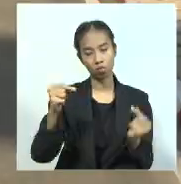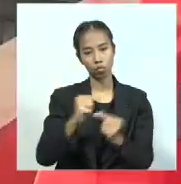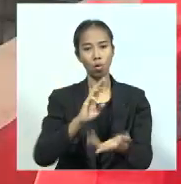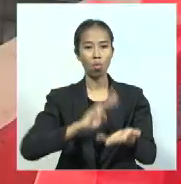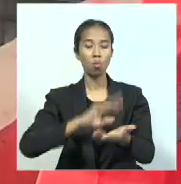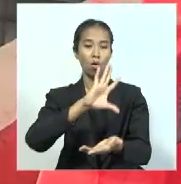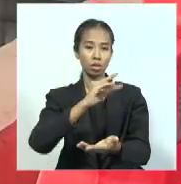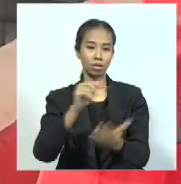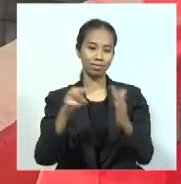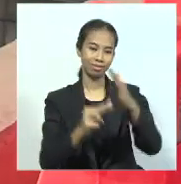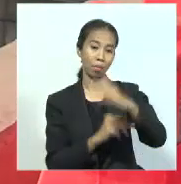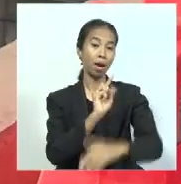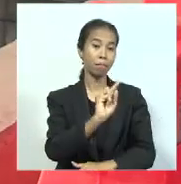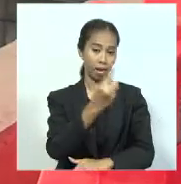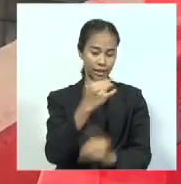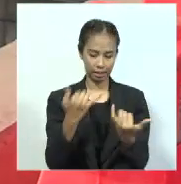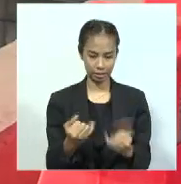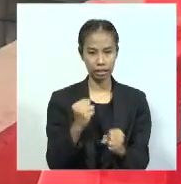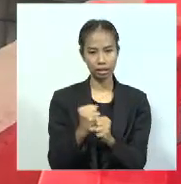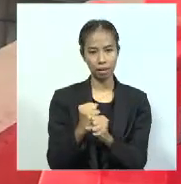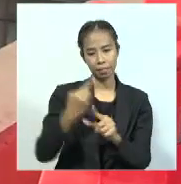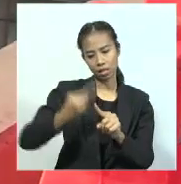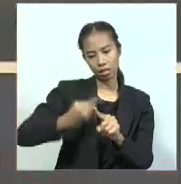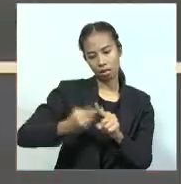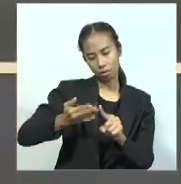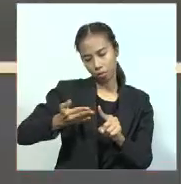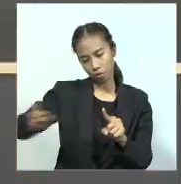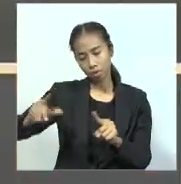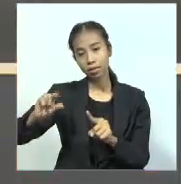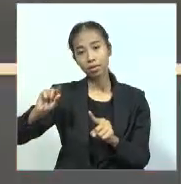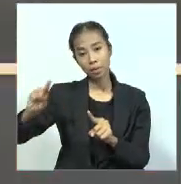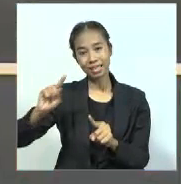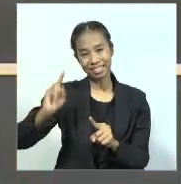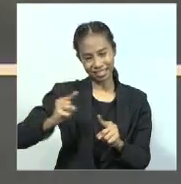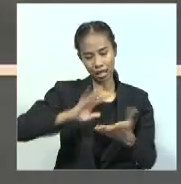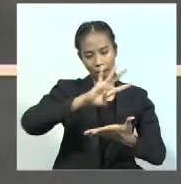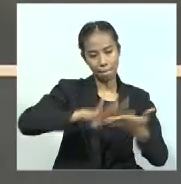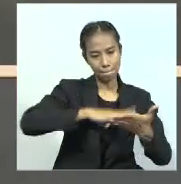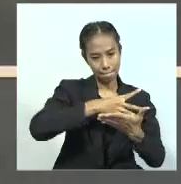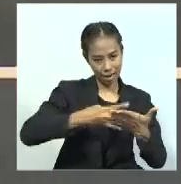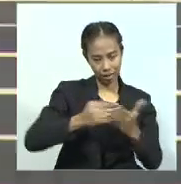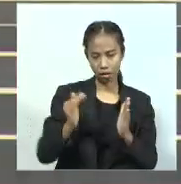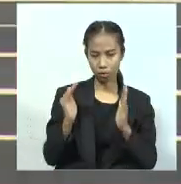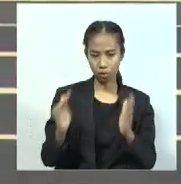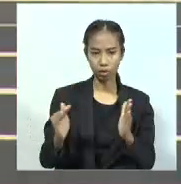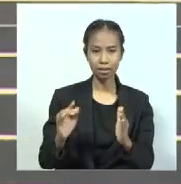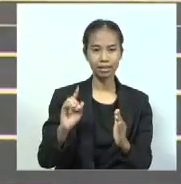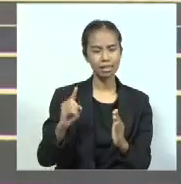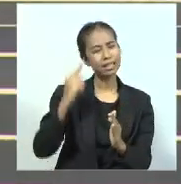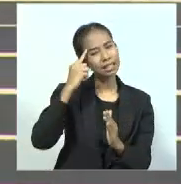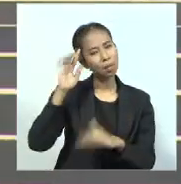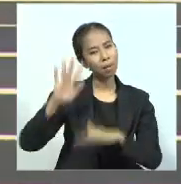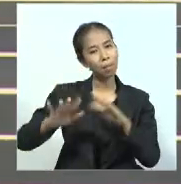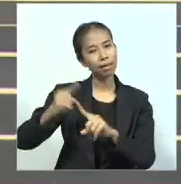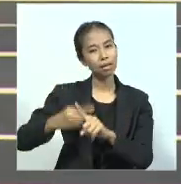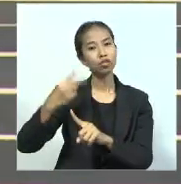านใหม่คูคตโดยใช้เวลาในการก่อสร้างทั้งสิ้น21เดือนเร็วกว่าแผนงานเดิมที่วางไว้3เดือนจากกำหนดเดิมที่กำหนดแล้วเสร็จ